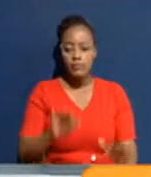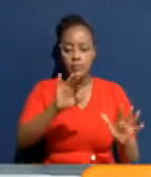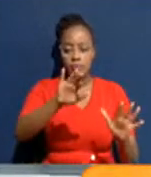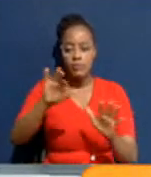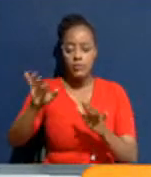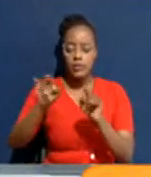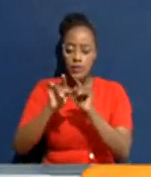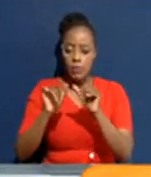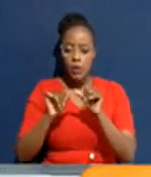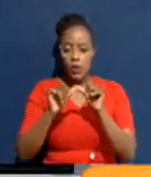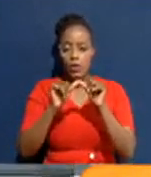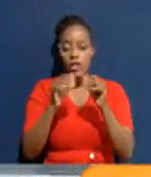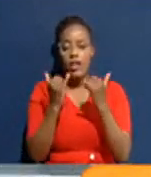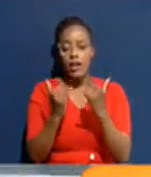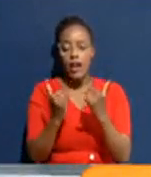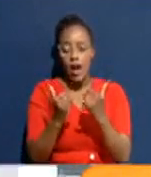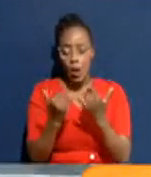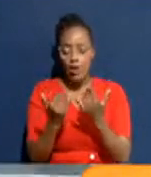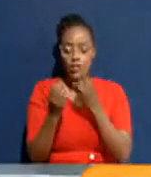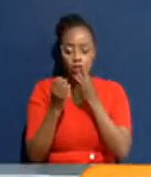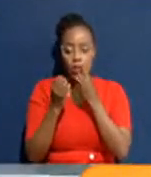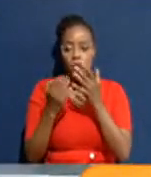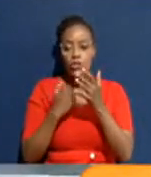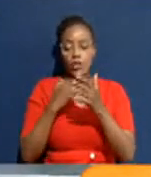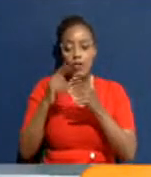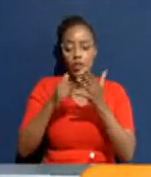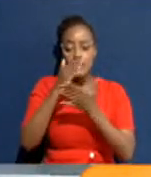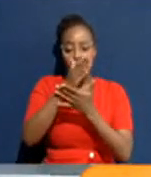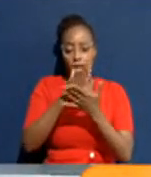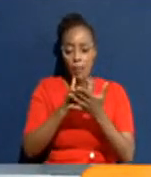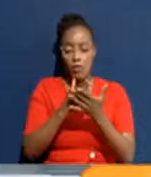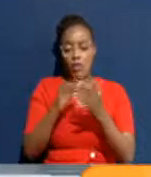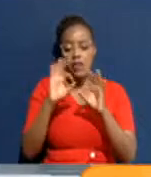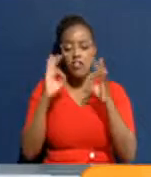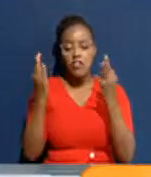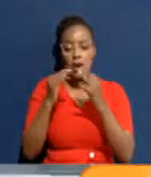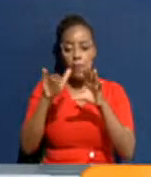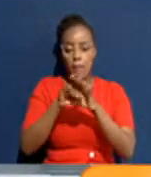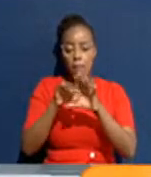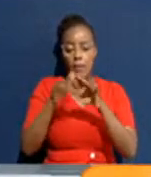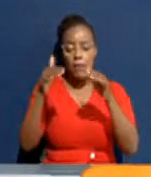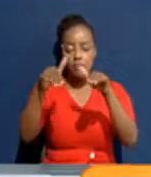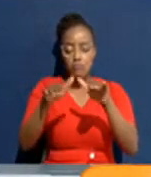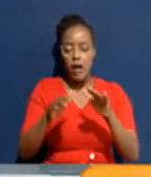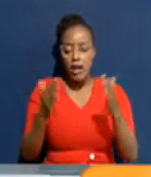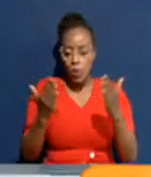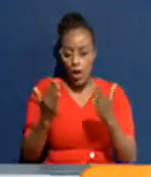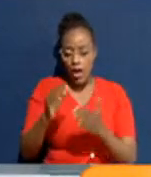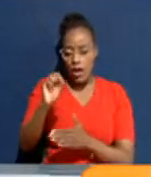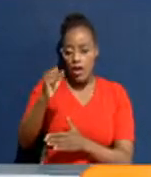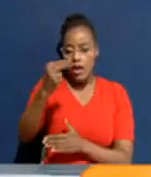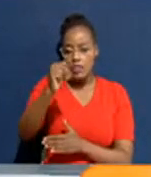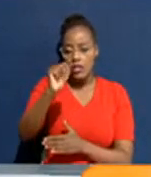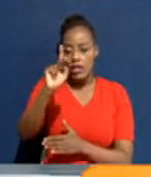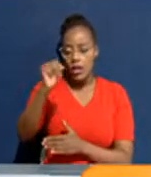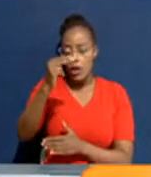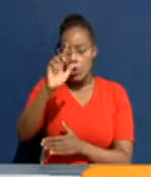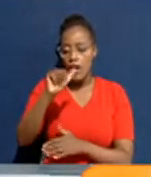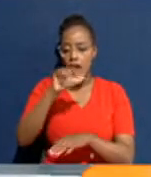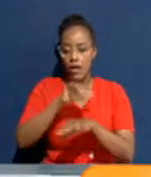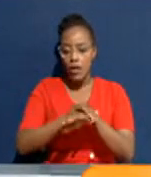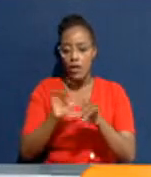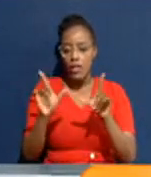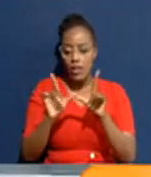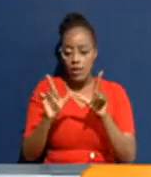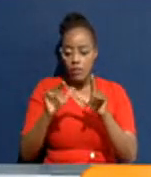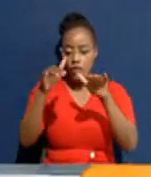Na huku hayo ya kijiri, sasa imebainika kwamba baadhi ya jamaa za watu waliozikwa katika msitu wa Shakahola walipata vyeti vya